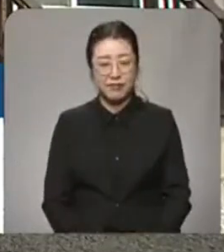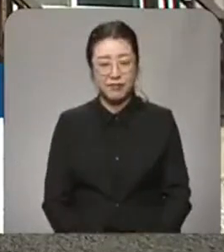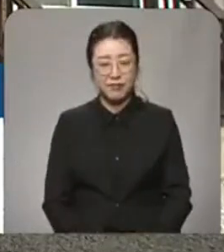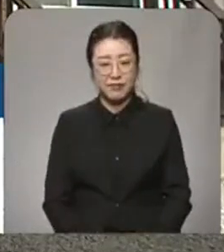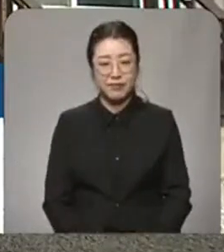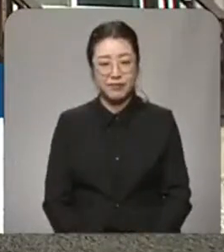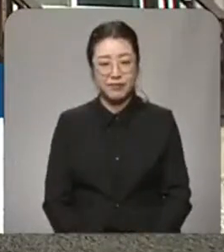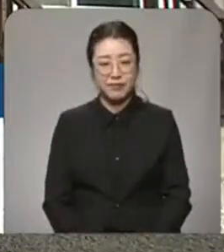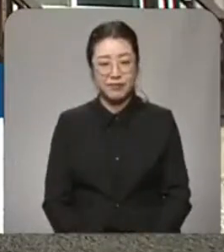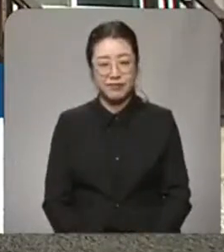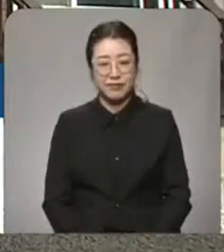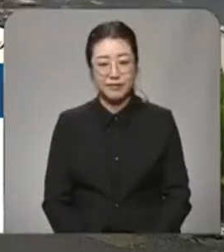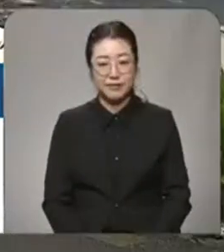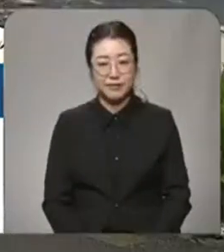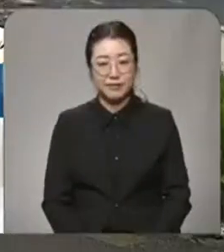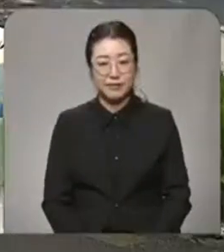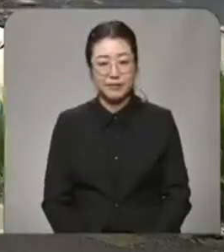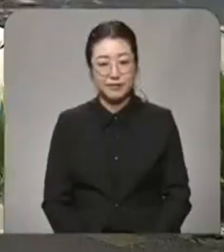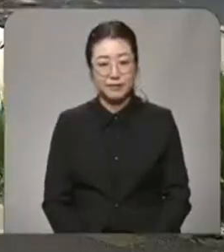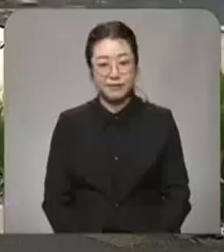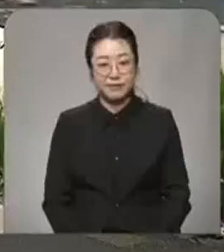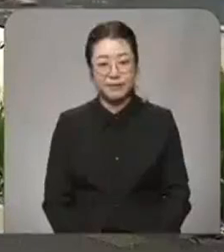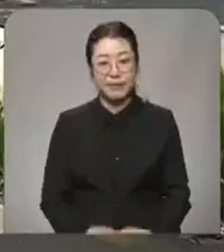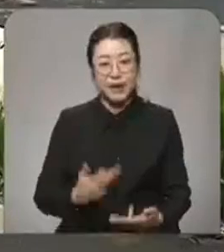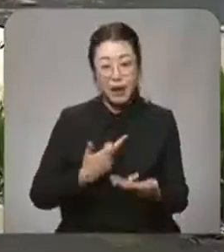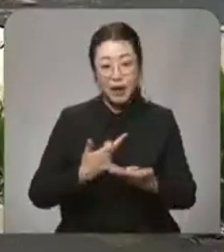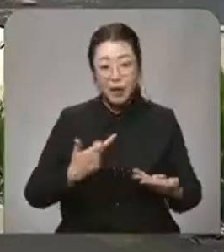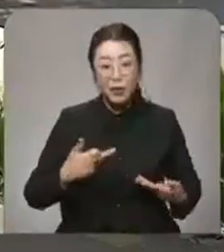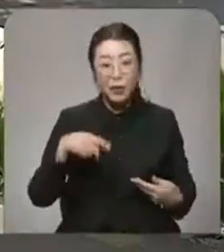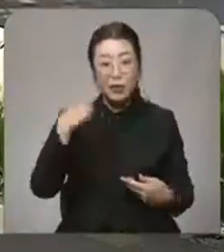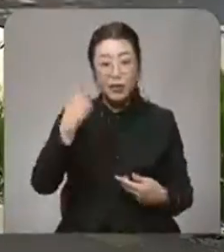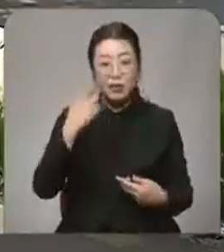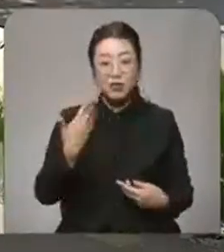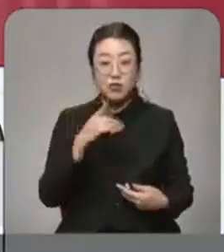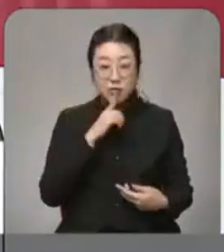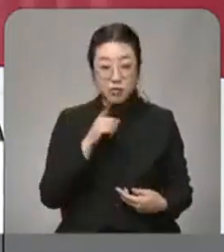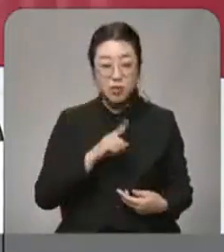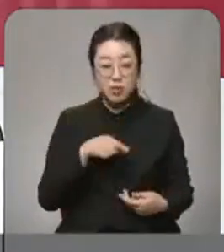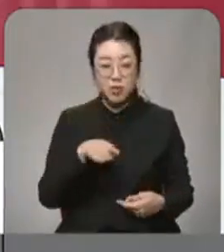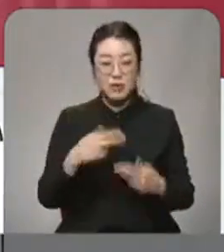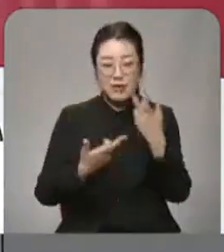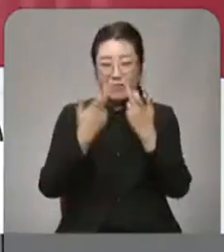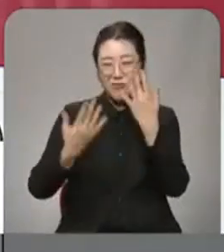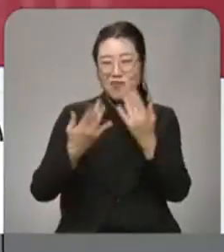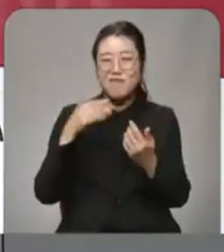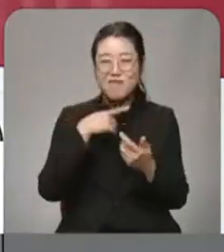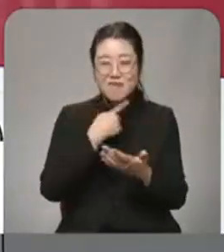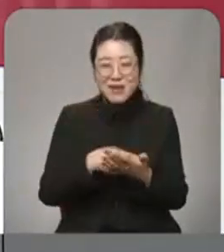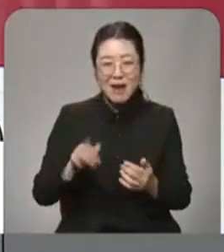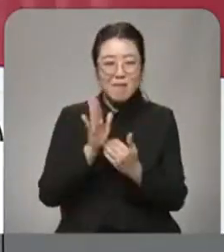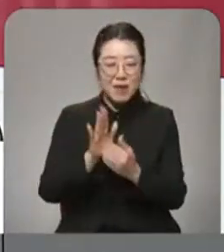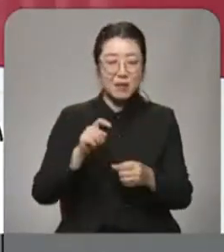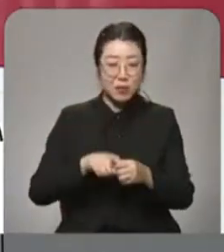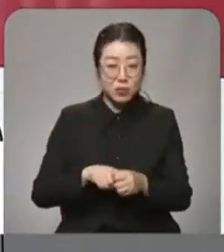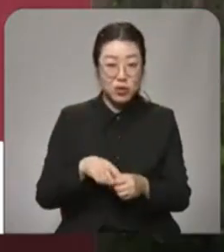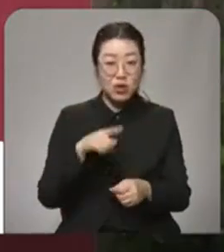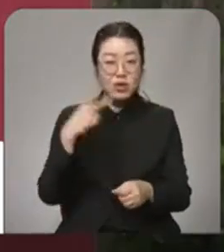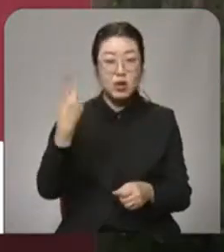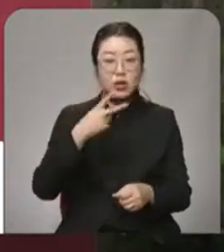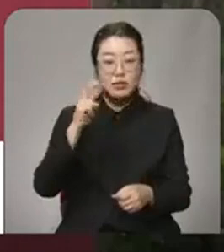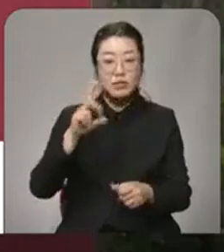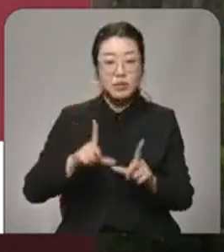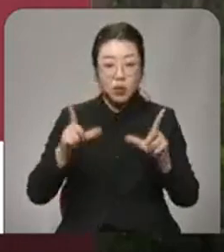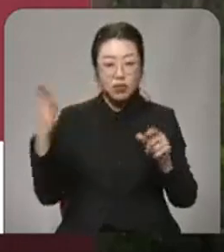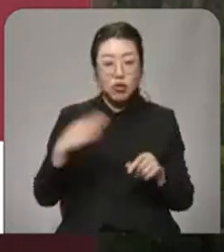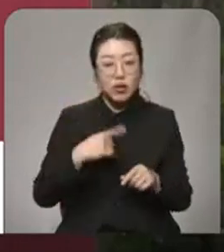아주 유용한 그 소화장치예요. 강원도 소방본부는 산불 피해를 막기 위해 2020년부터 지난해까지